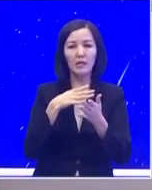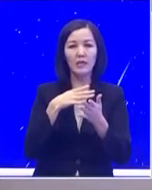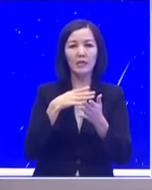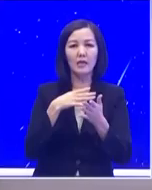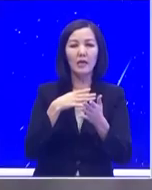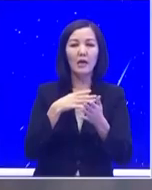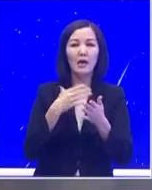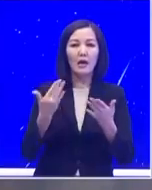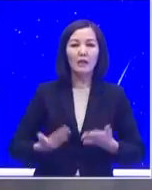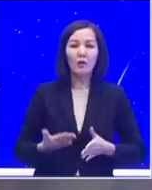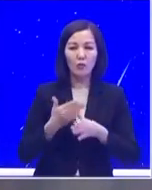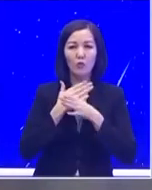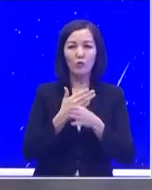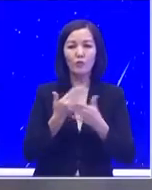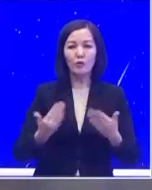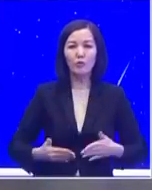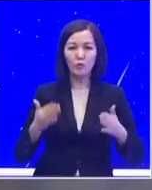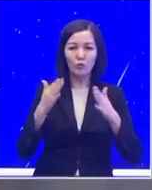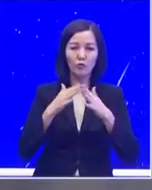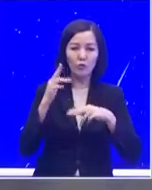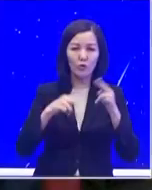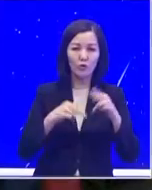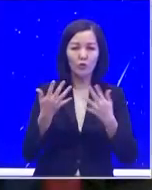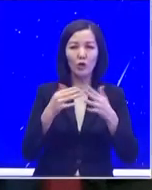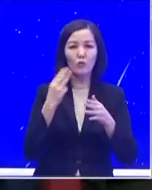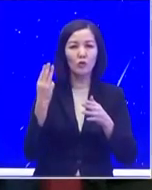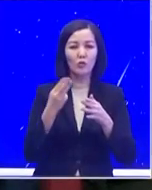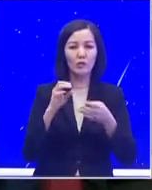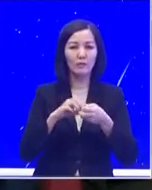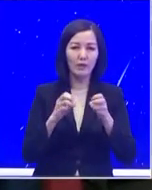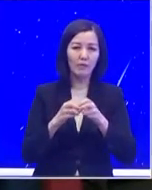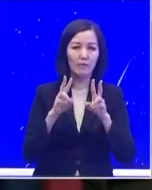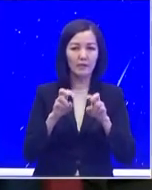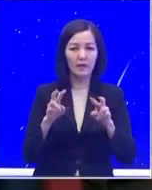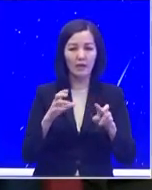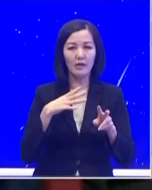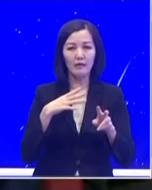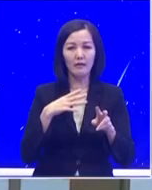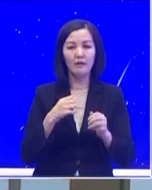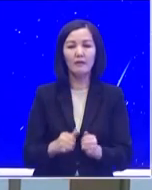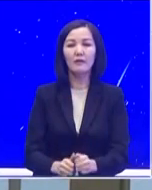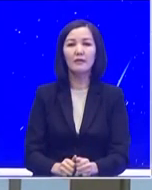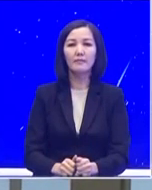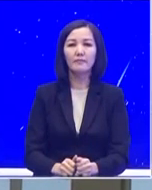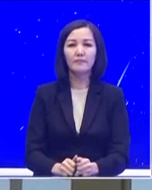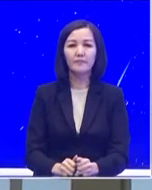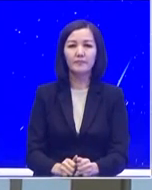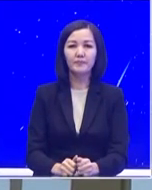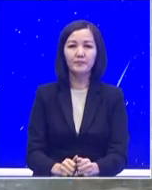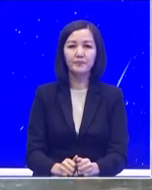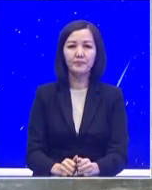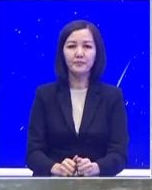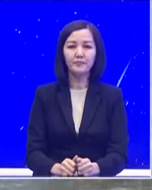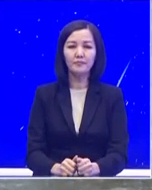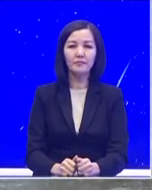қатарда атаулы әлеуметтік көмек, тұрғын үй құрылыс, ауыл шаруашылығы мәселелері қаралды. Алмат Хамид, Ғабит Қабдырахман, Жетісу